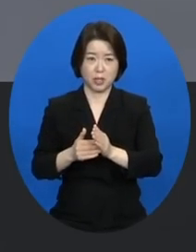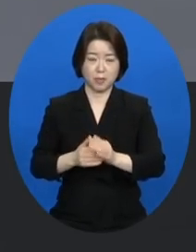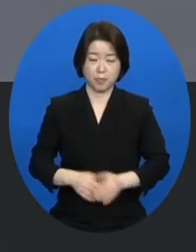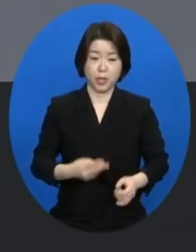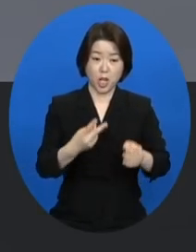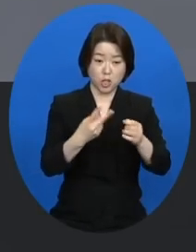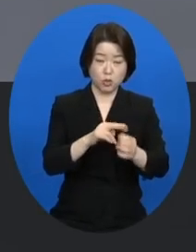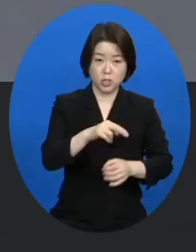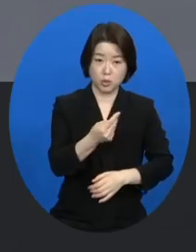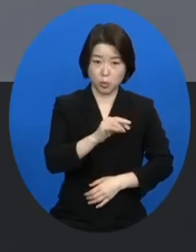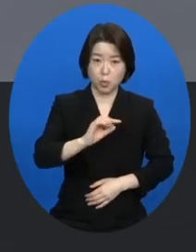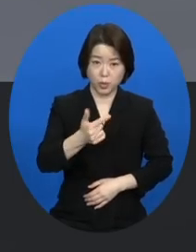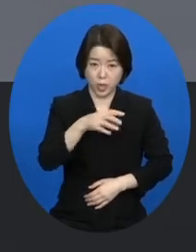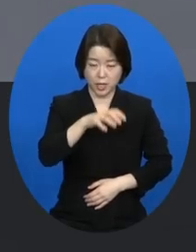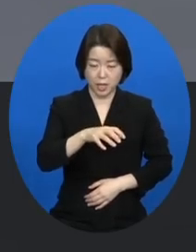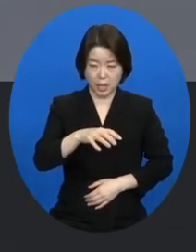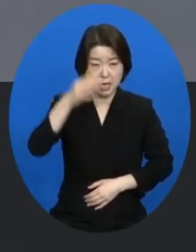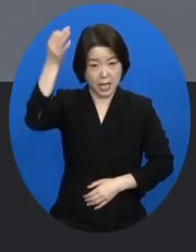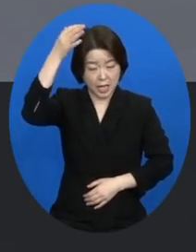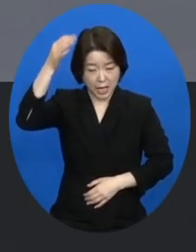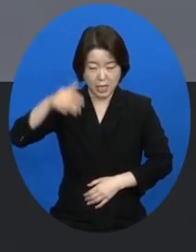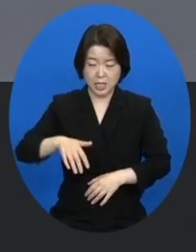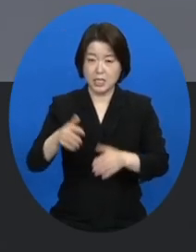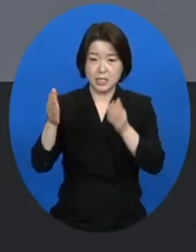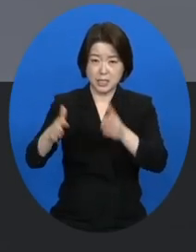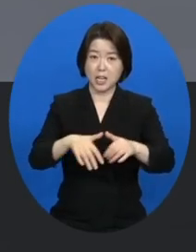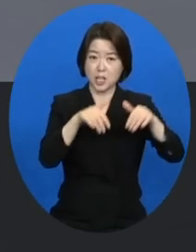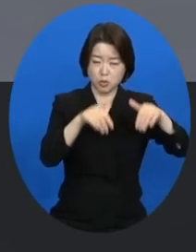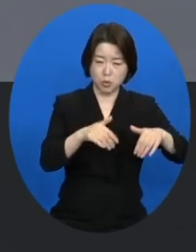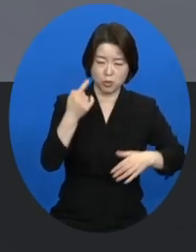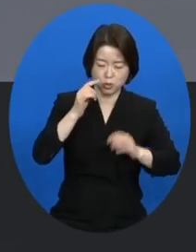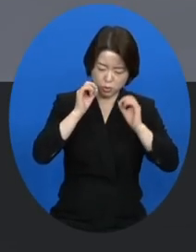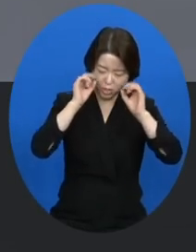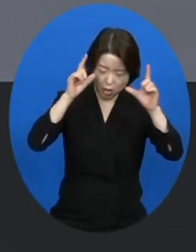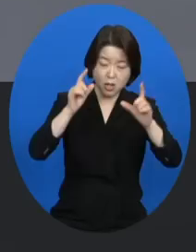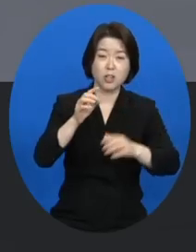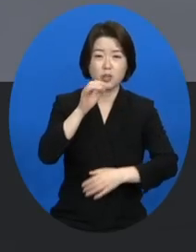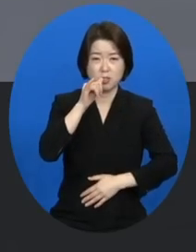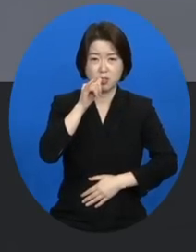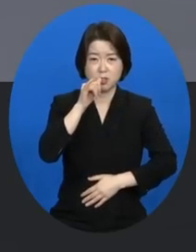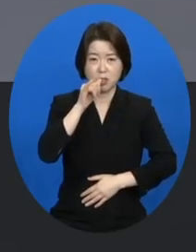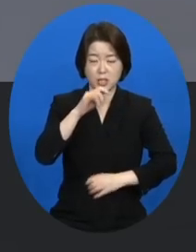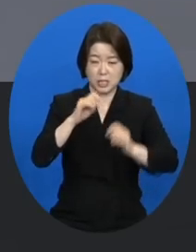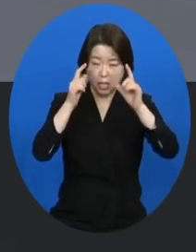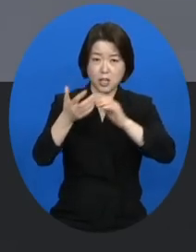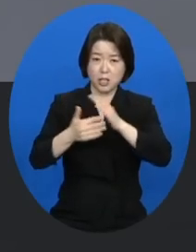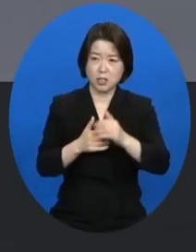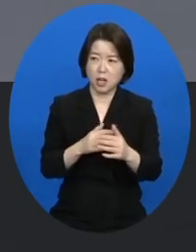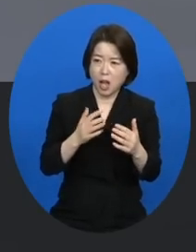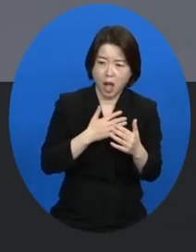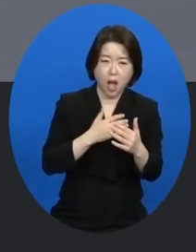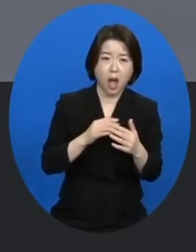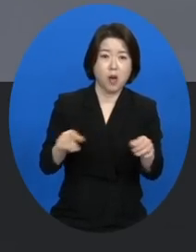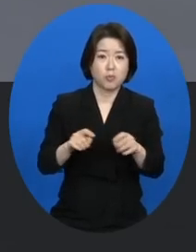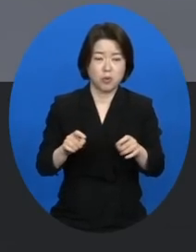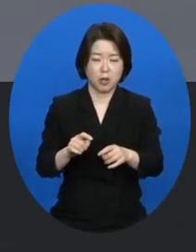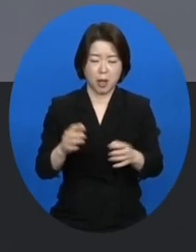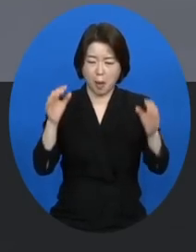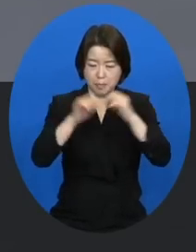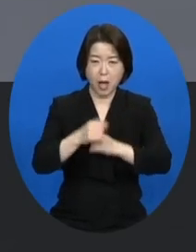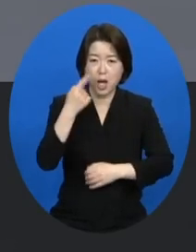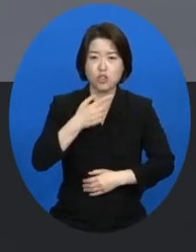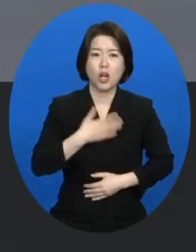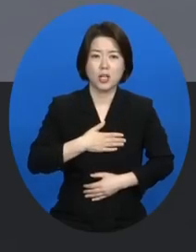도단에서 엘리의 사의 종, 그 눈이 활짝 열렸습니다. 열리기 전에는 두려워했습니다. 망하는 줄